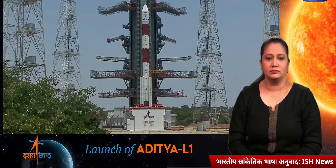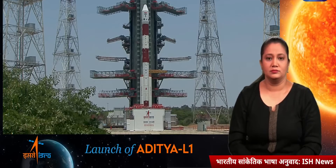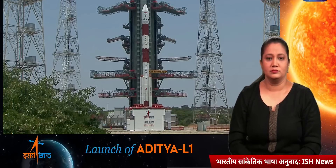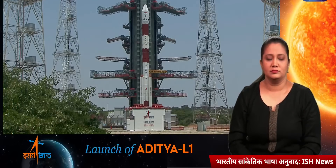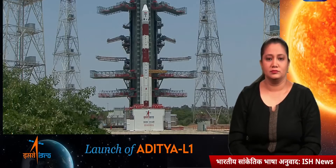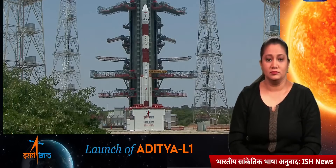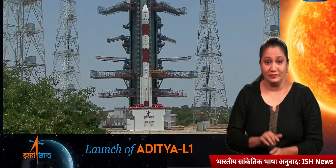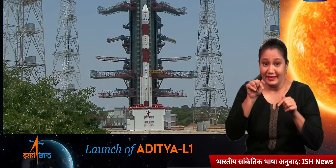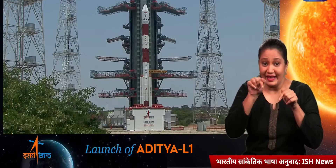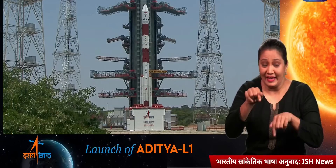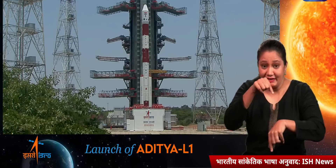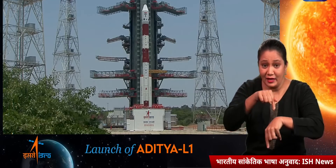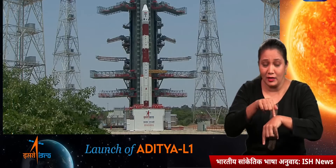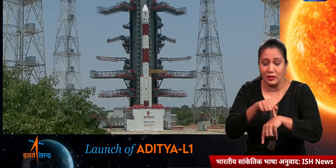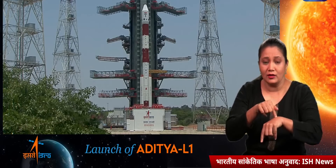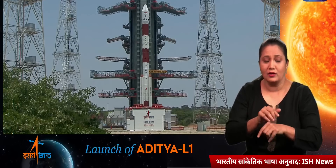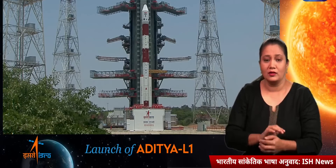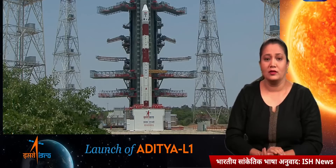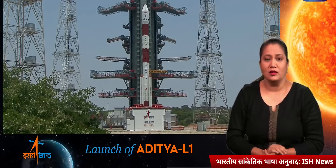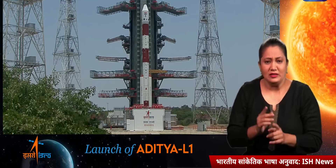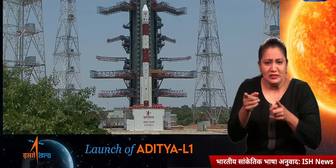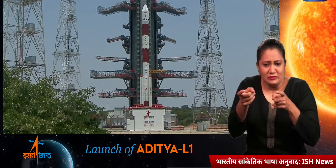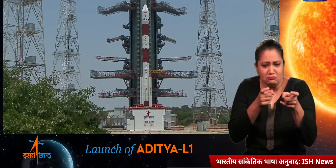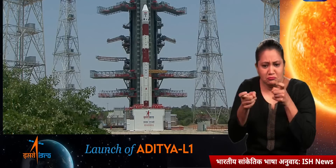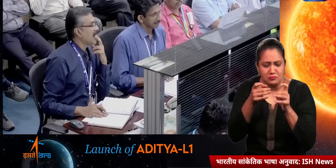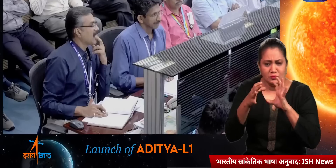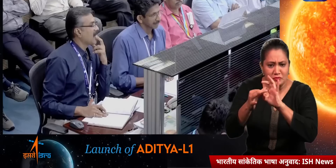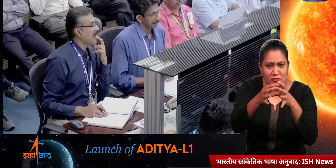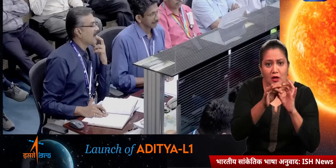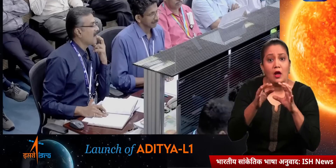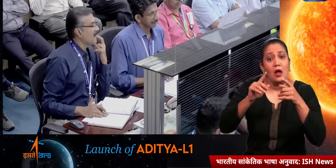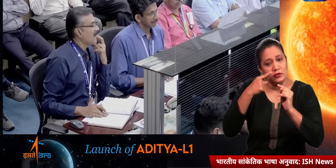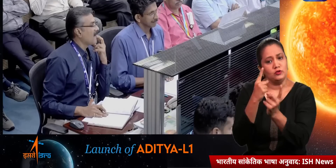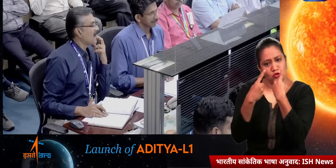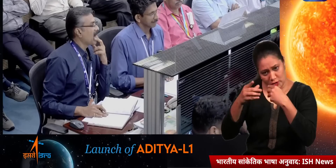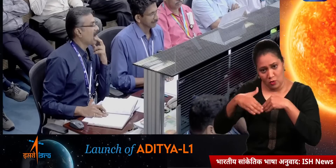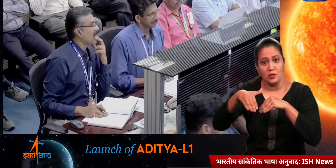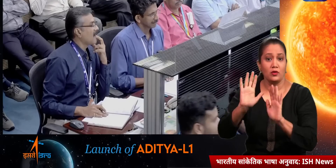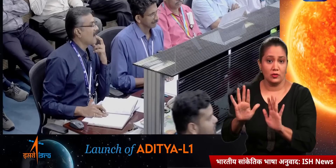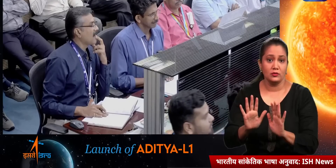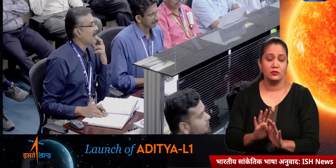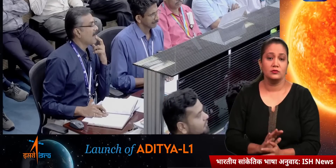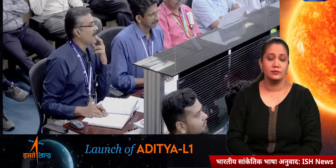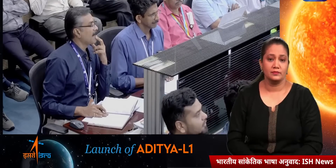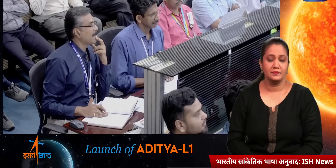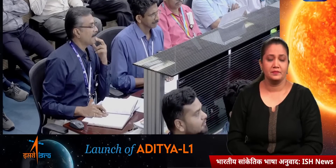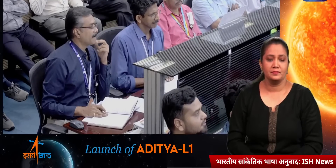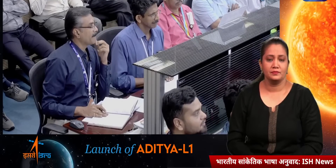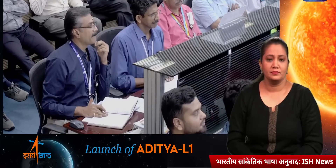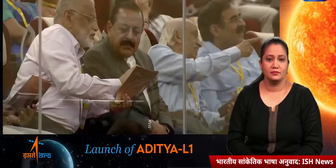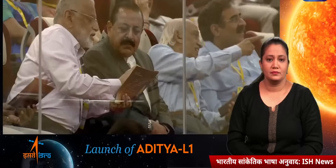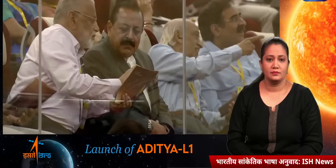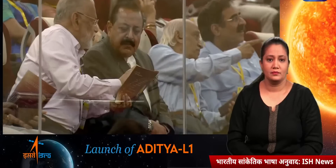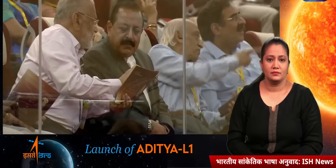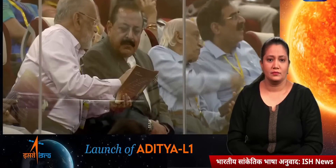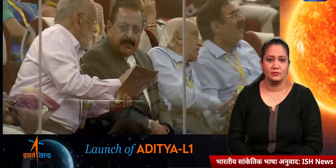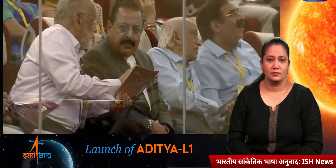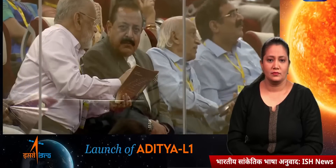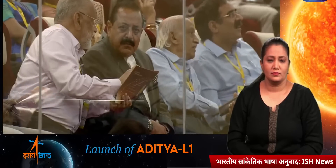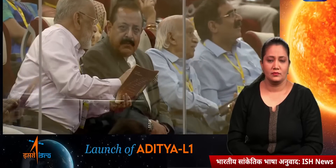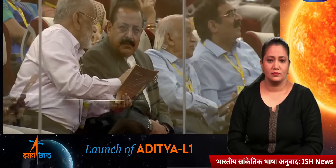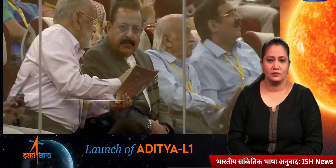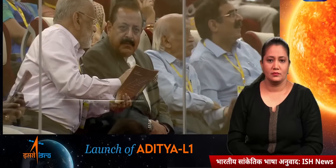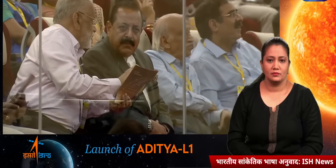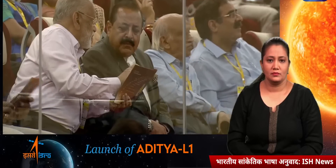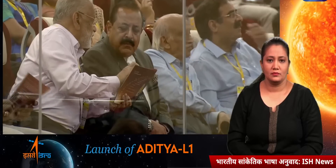लेकिन इस दौरान वह स्वचालित तरीके से सभी जांच जारी रखे हुए है। PS2 control system rudder chain